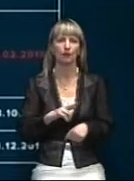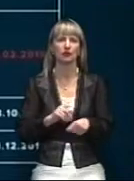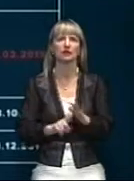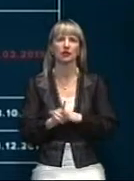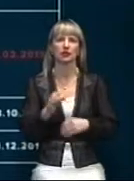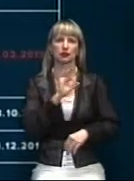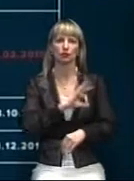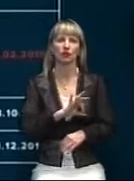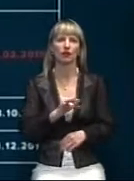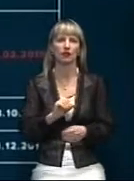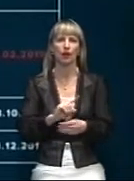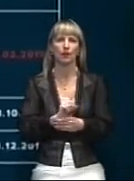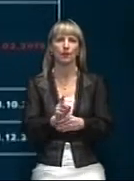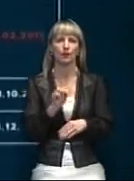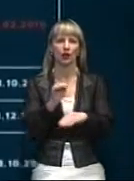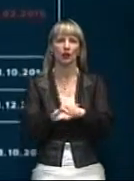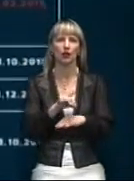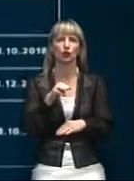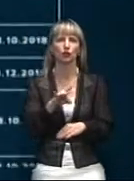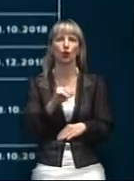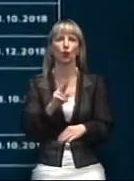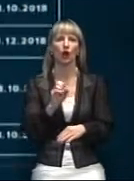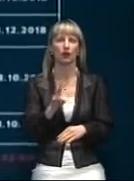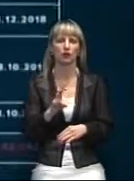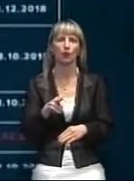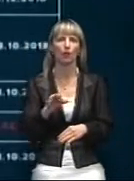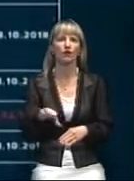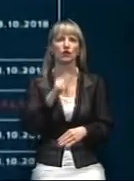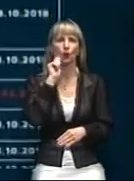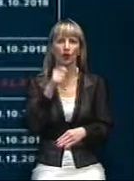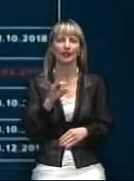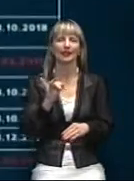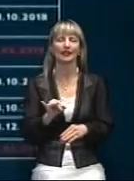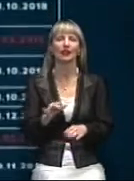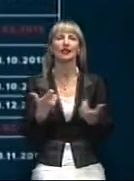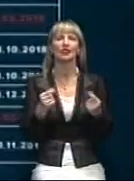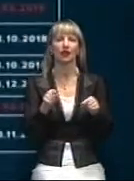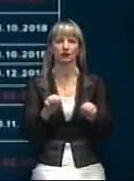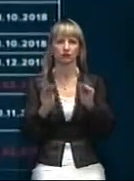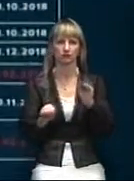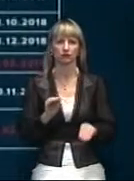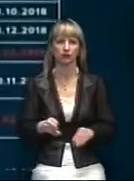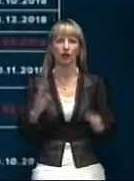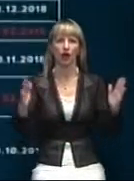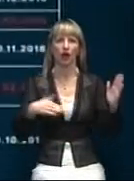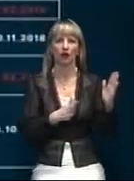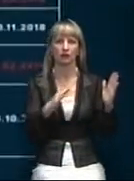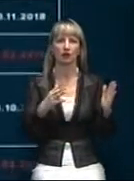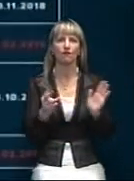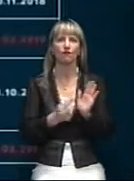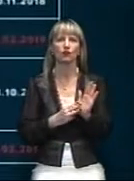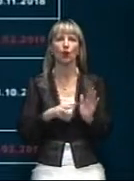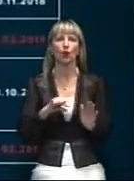країні. Також на сайті патрульної поліції є інтерактивна мапа та перелік розташування нових радарів. 8 лютого заступник